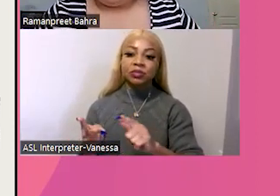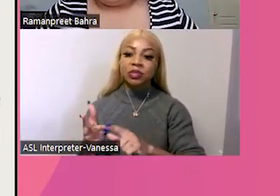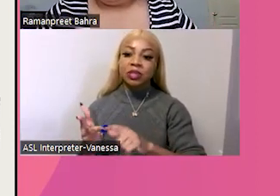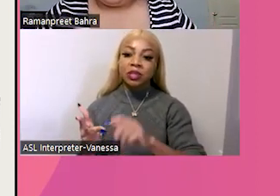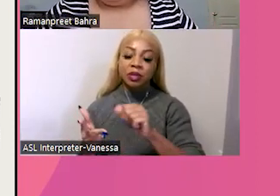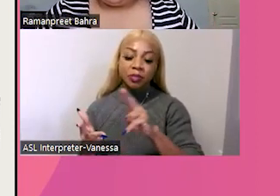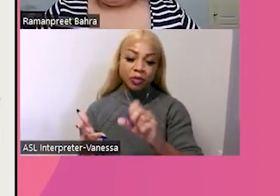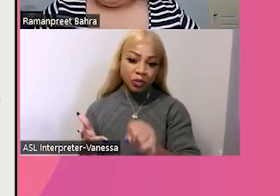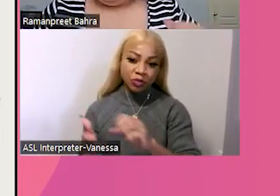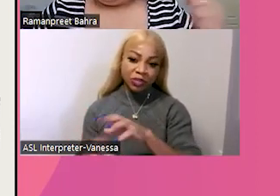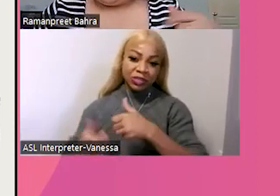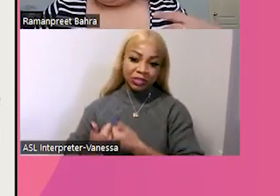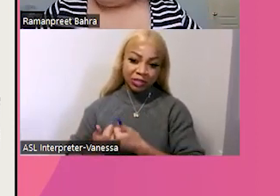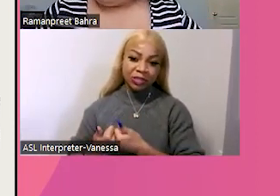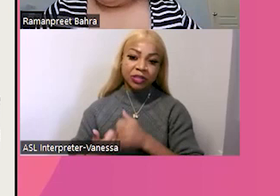ans.